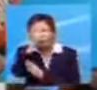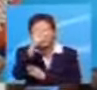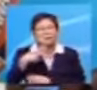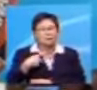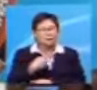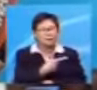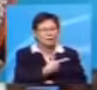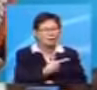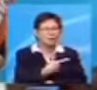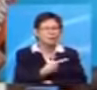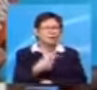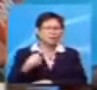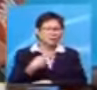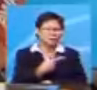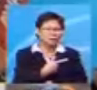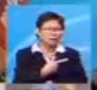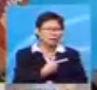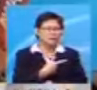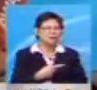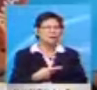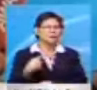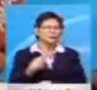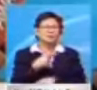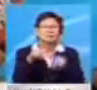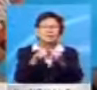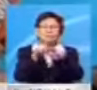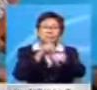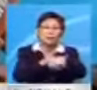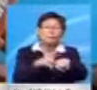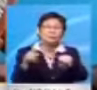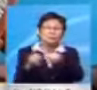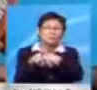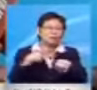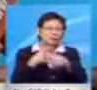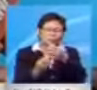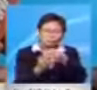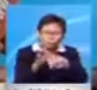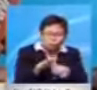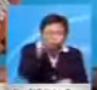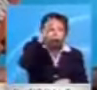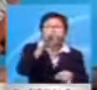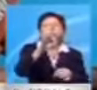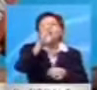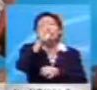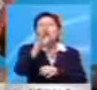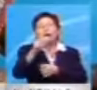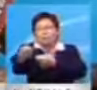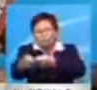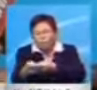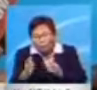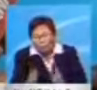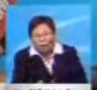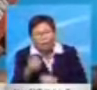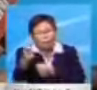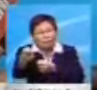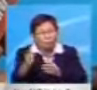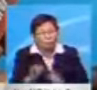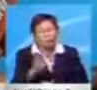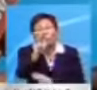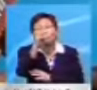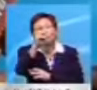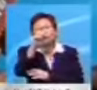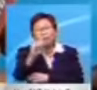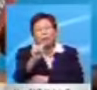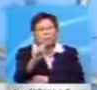at the same time we Aspire and inspire orang-orang Farmer di Malaysia supaya meningkatkan produksi untuk mencapaikan dia punya